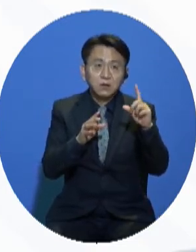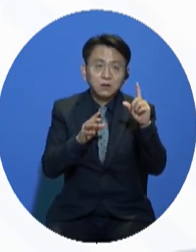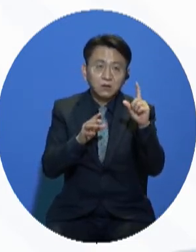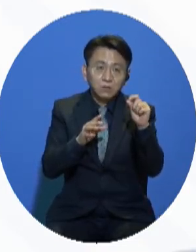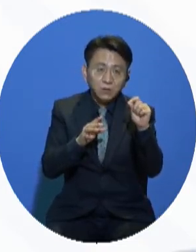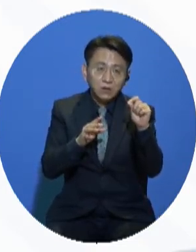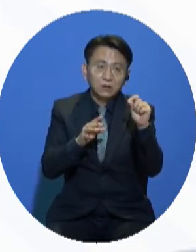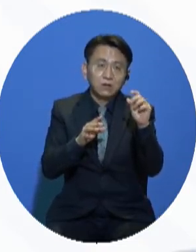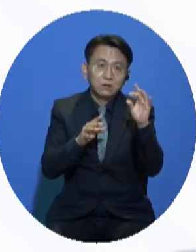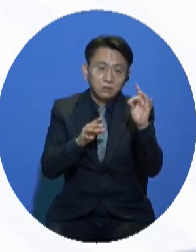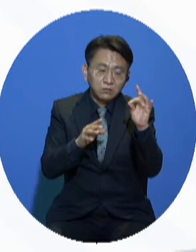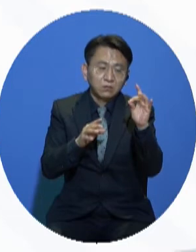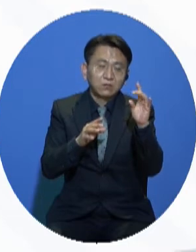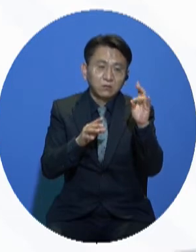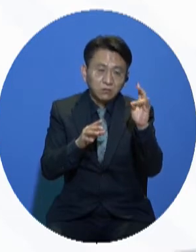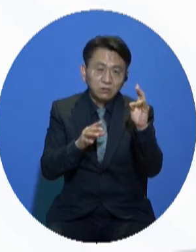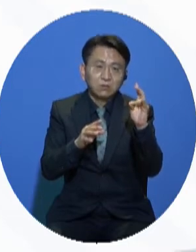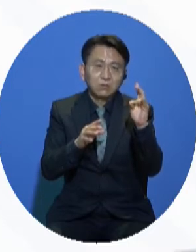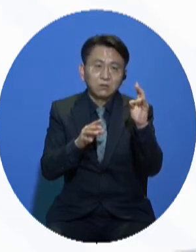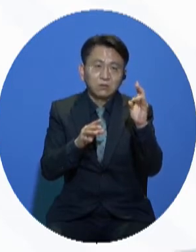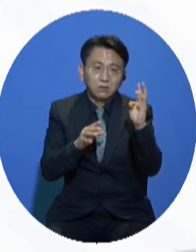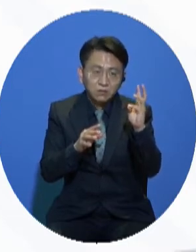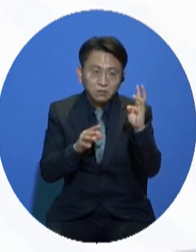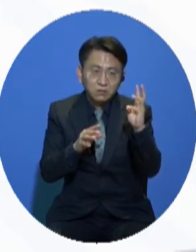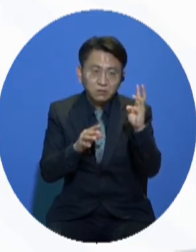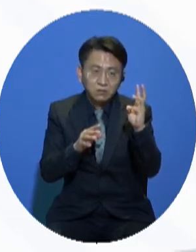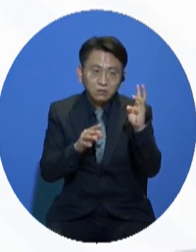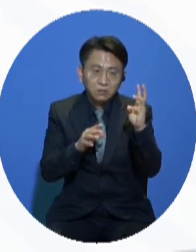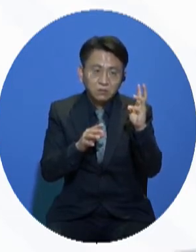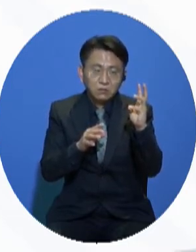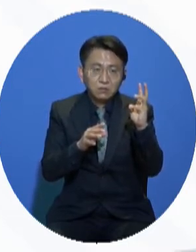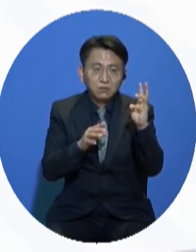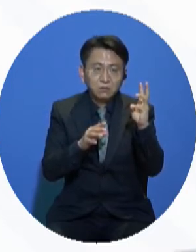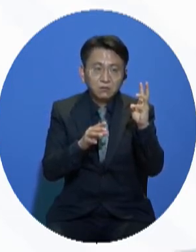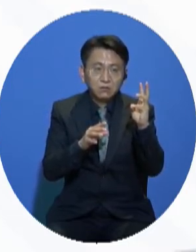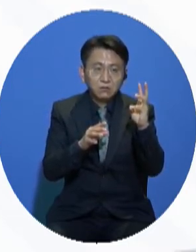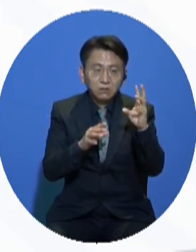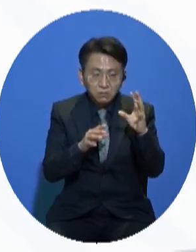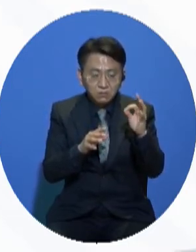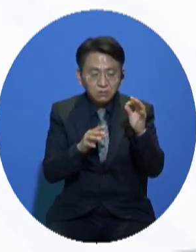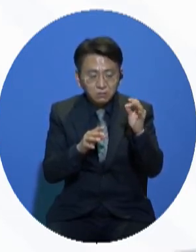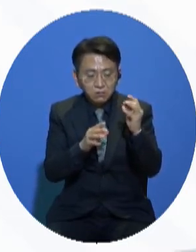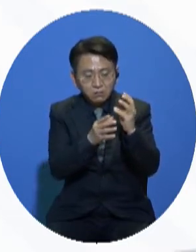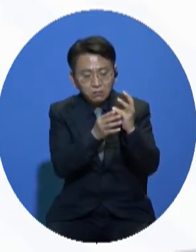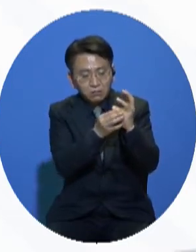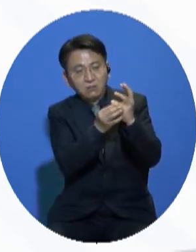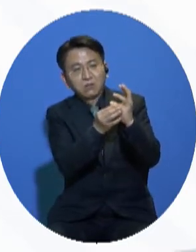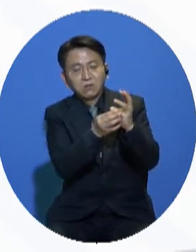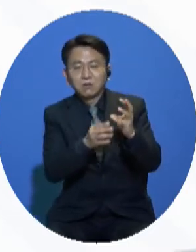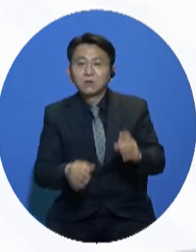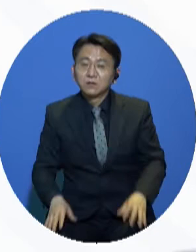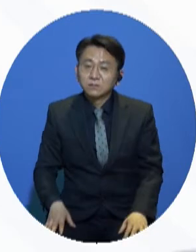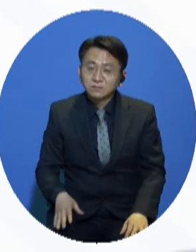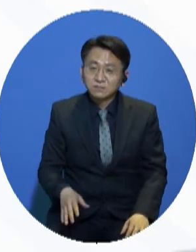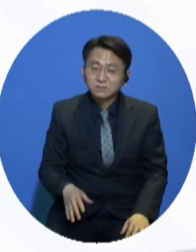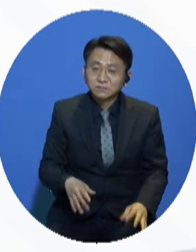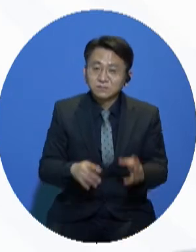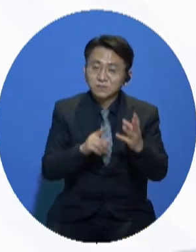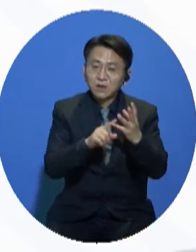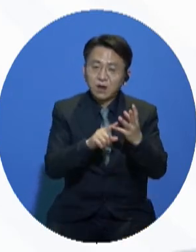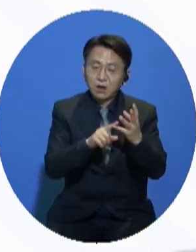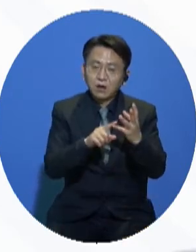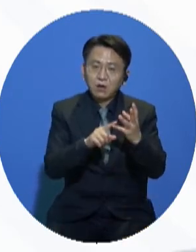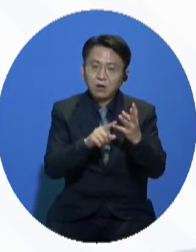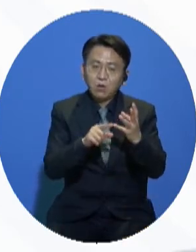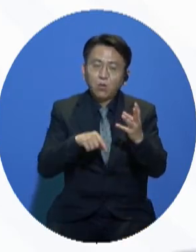And 1, 2, 이렇게 3. 제가 손을 왼쪽 손가락을 So the last one 움직일 doesn't 수가 even really 있습니다. go together. 제 새끼 손가락은